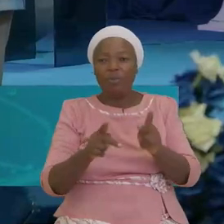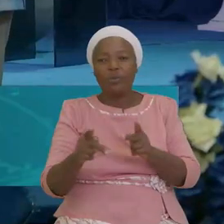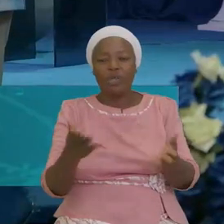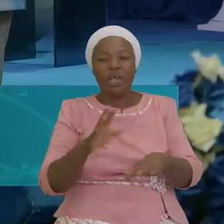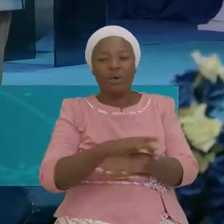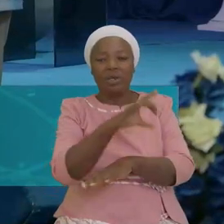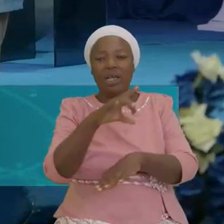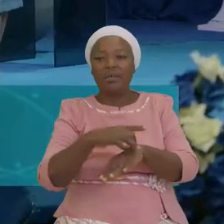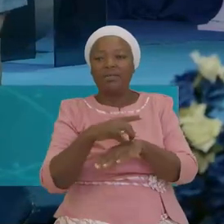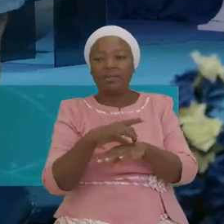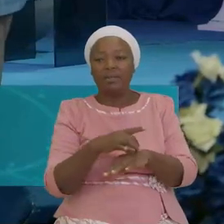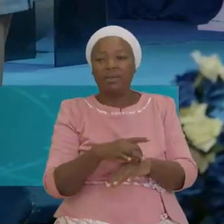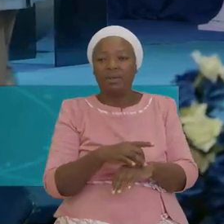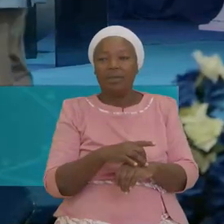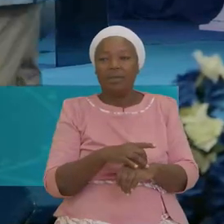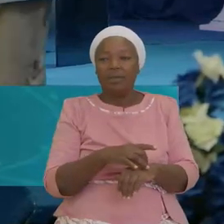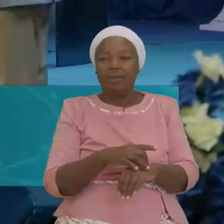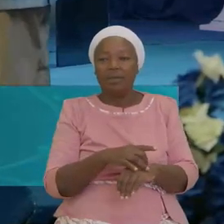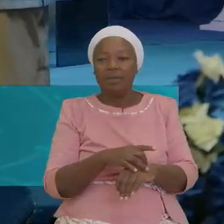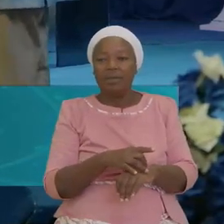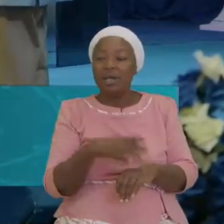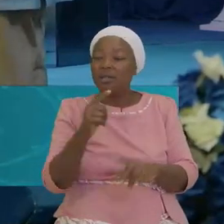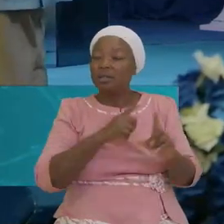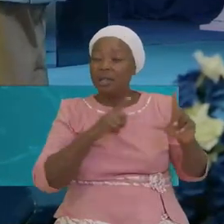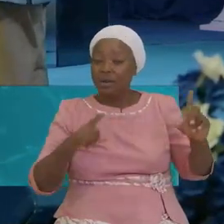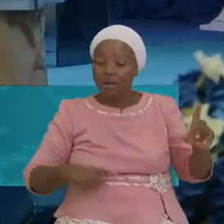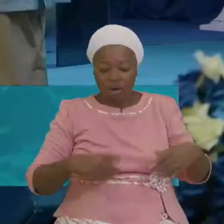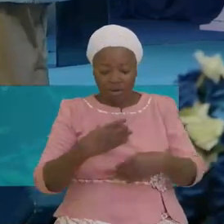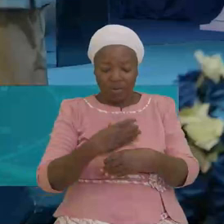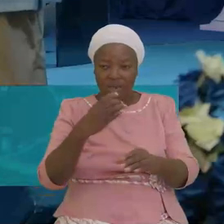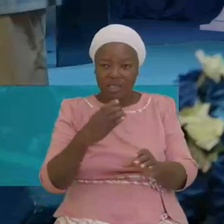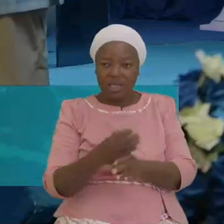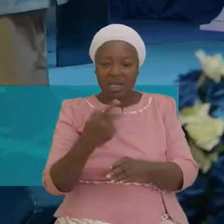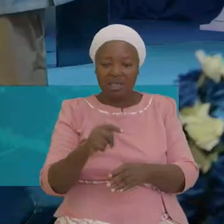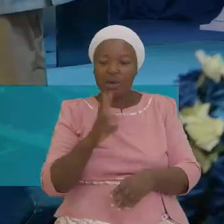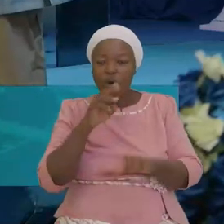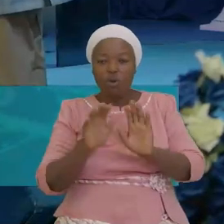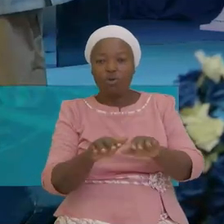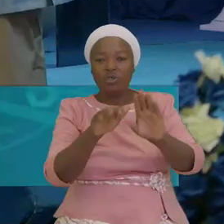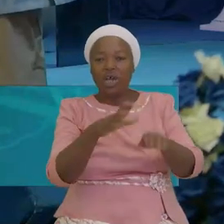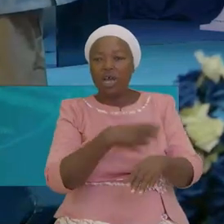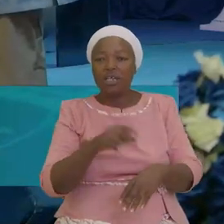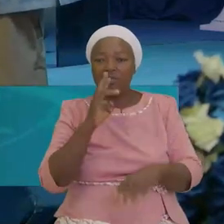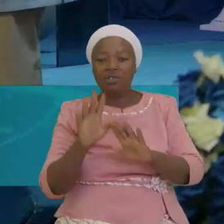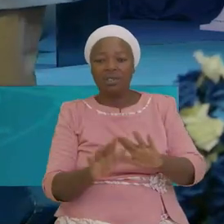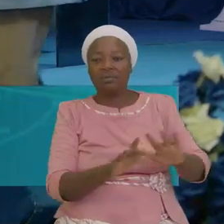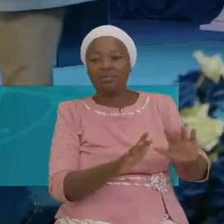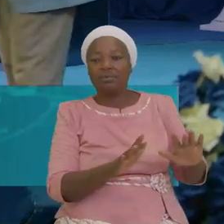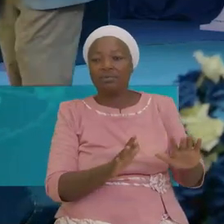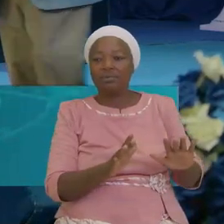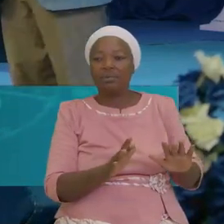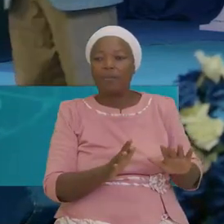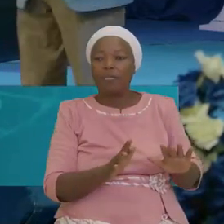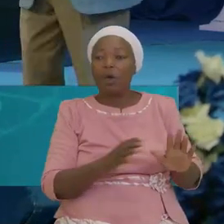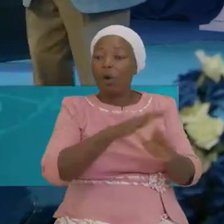Les millions, les milliards de personnes qui vivent sur terre, le Dieu Tout-Puissant